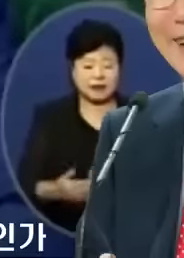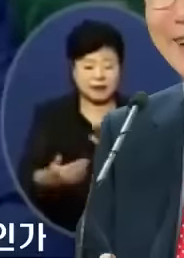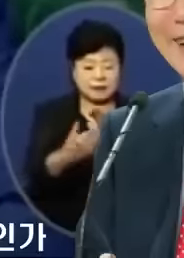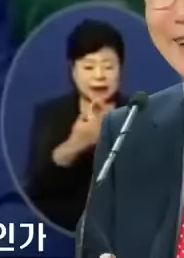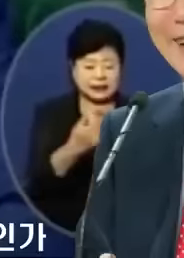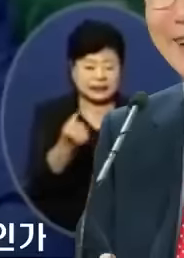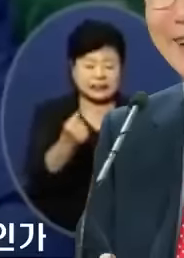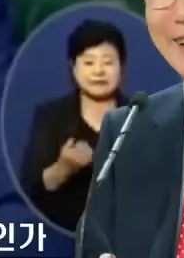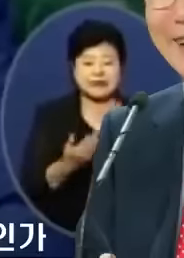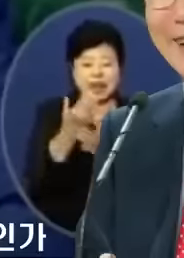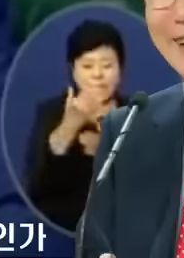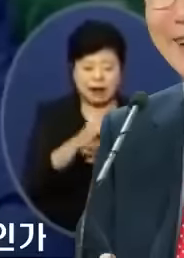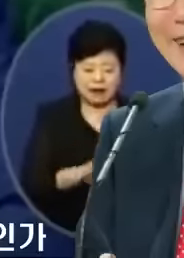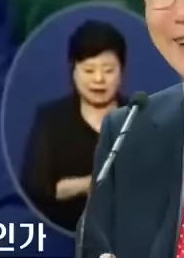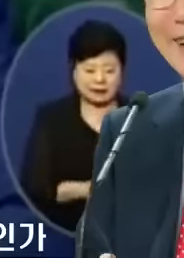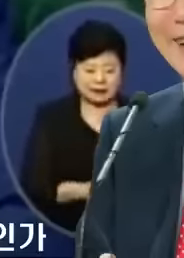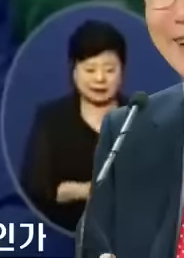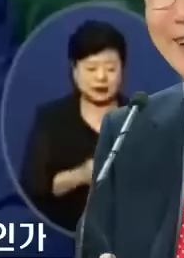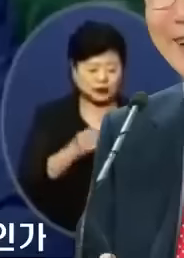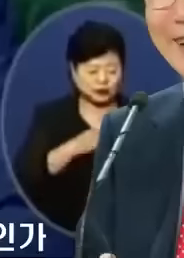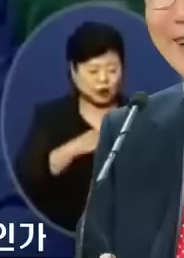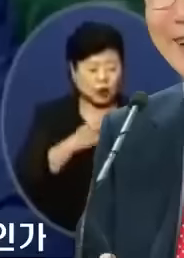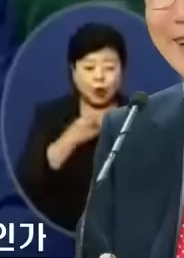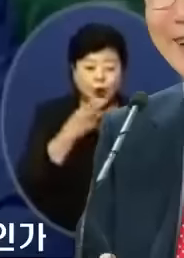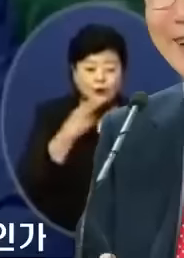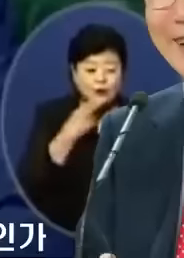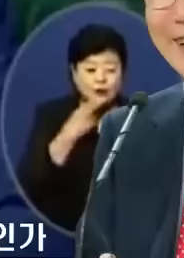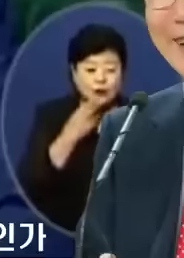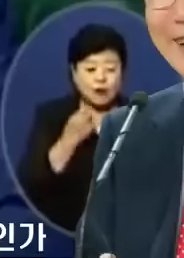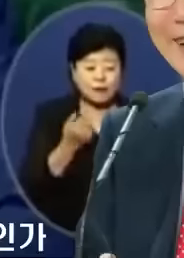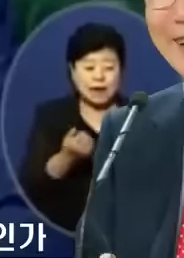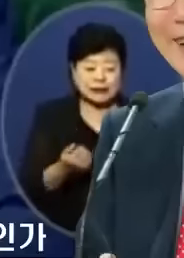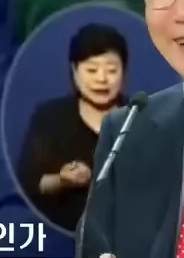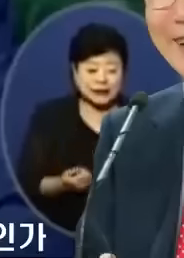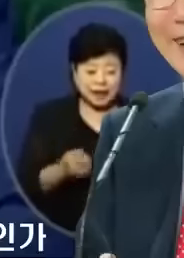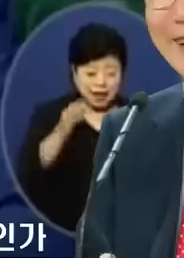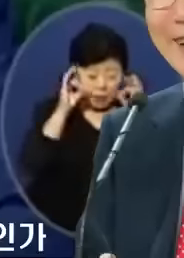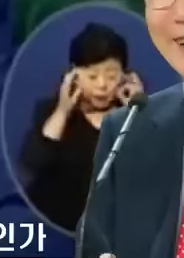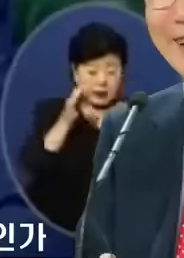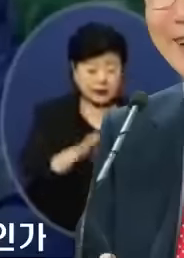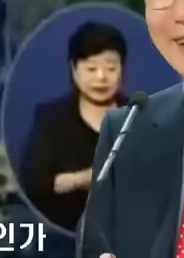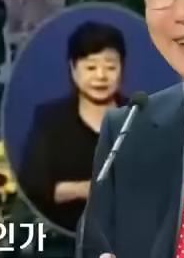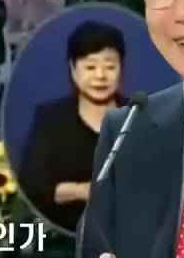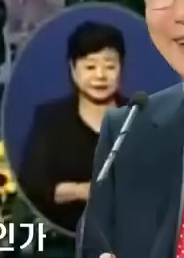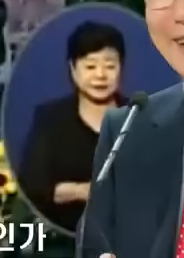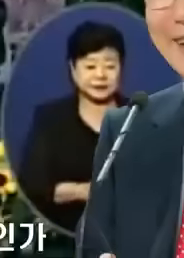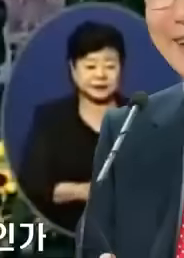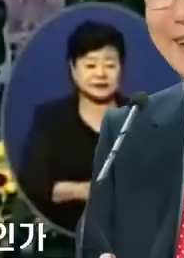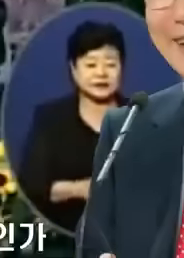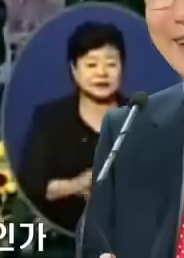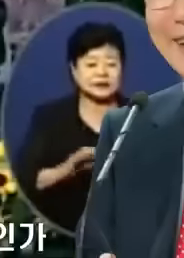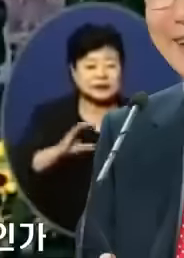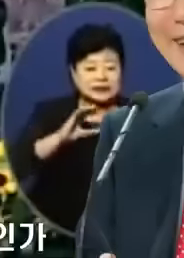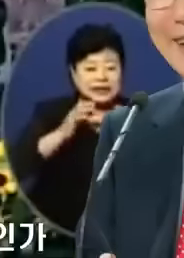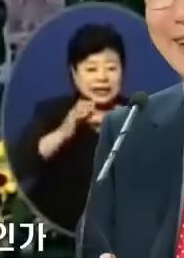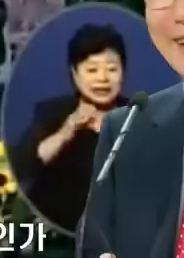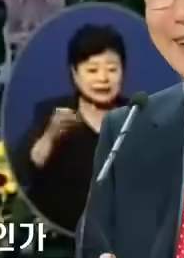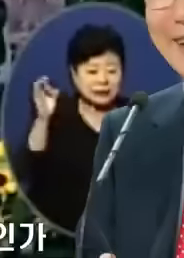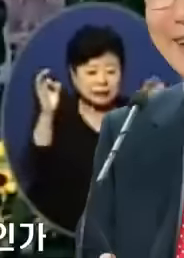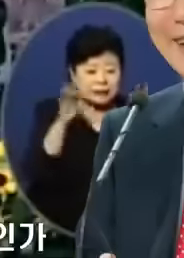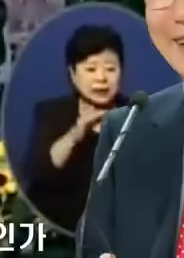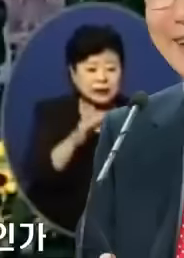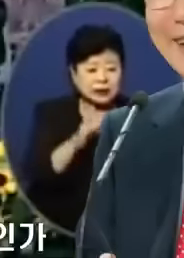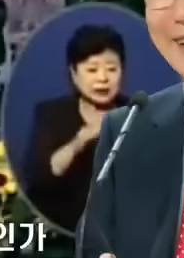면역이 생겨나서 두려워하지 않을 수 있습니다. 며칠 전 뉴스를 보니까 최근 국내에서 사라진 줄